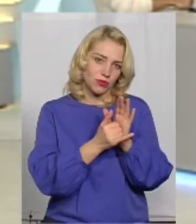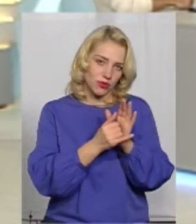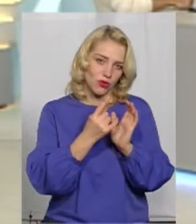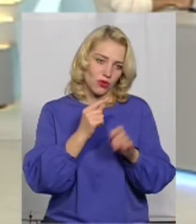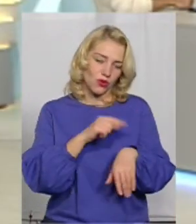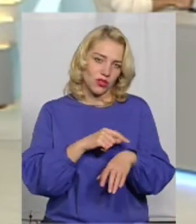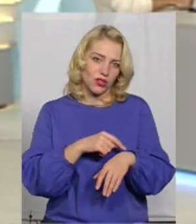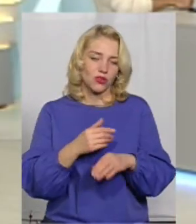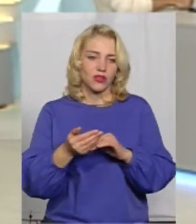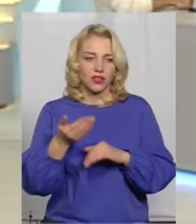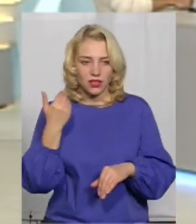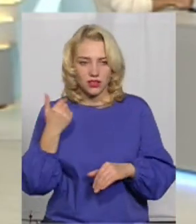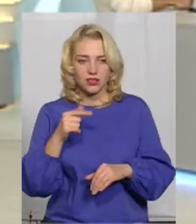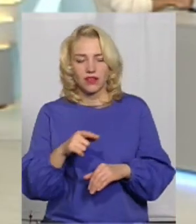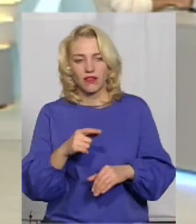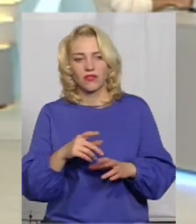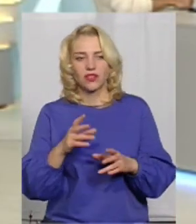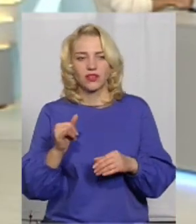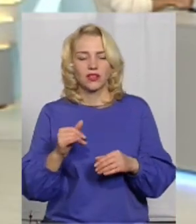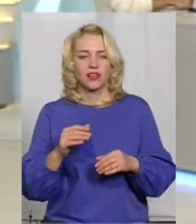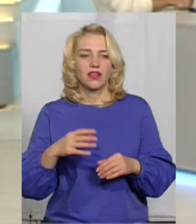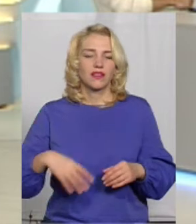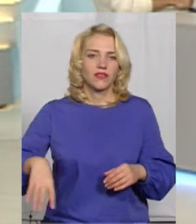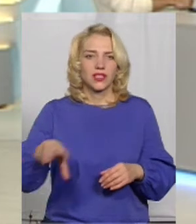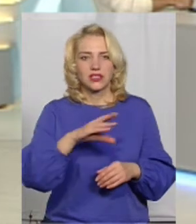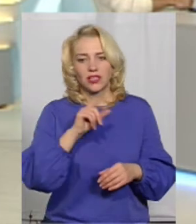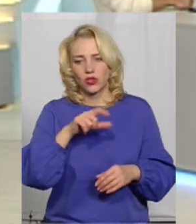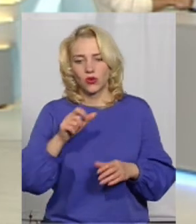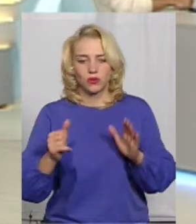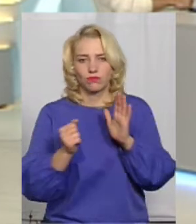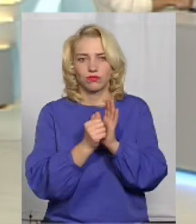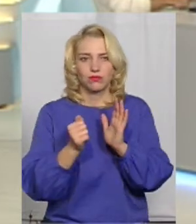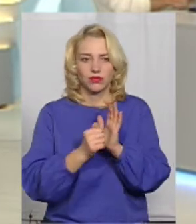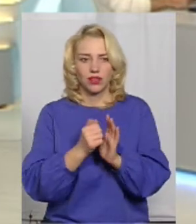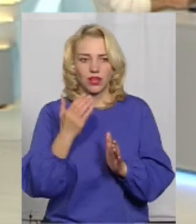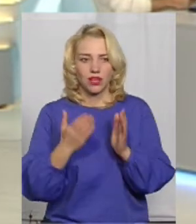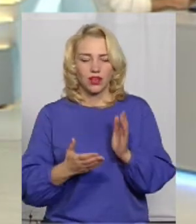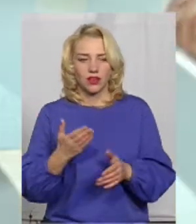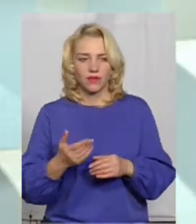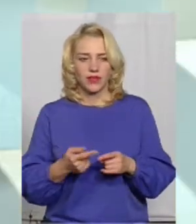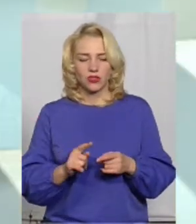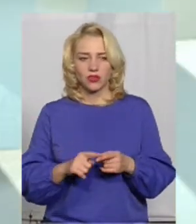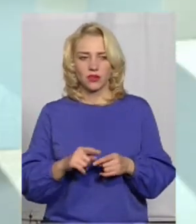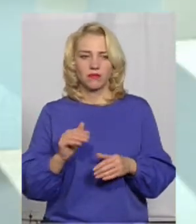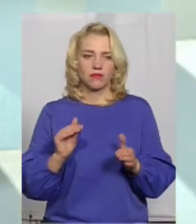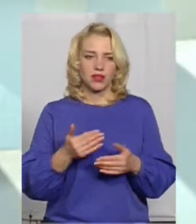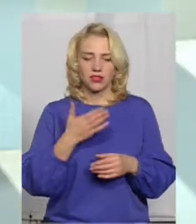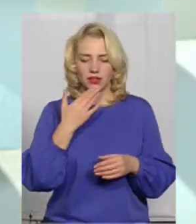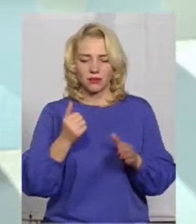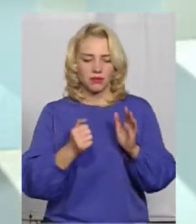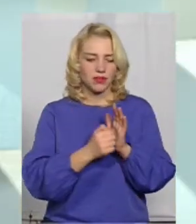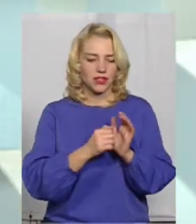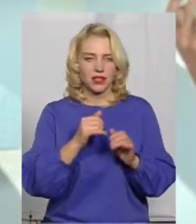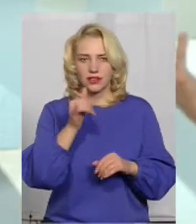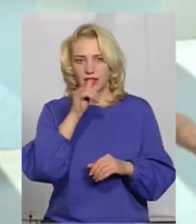годину назад пост, то він годину назад і опублікувався всім людям. Не так, як зараз, що якщо в тебе вовлеченість менше, тебе не опублікує Інстаграм